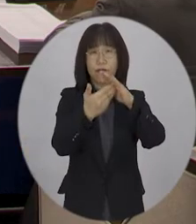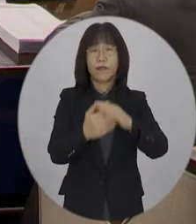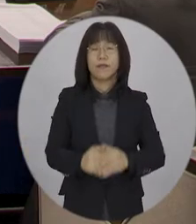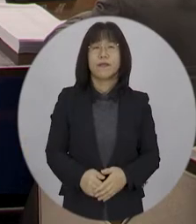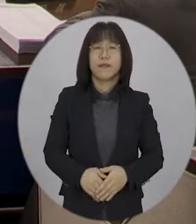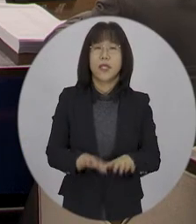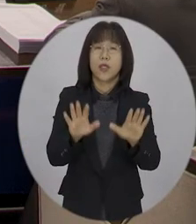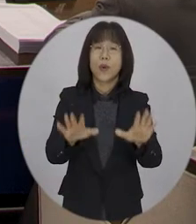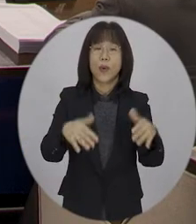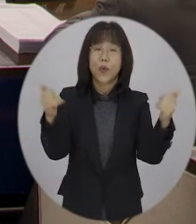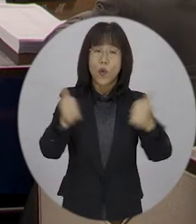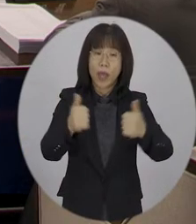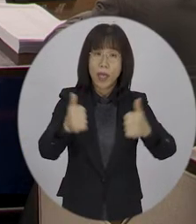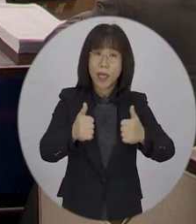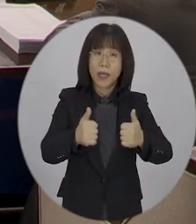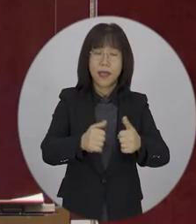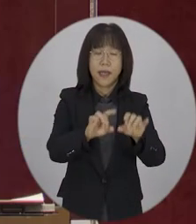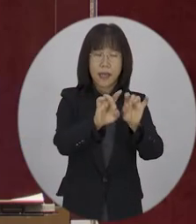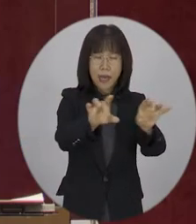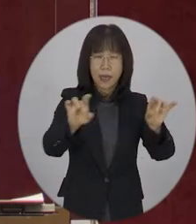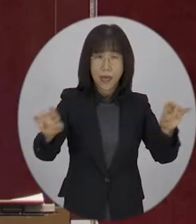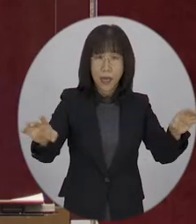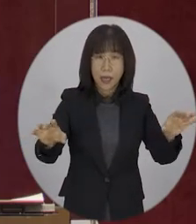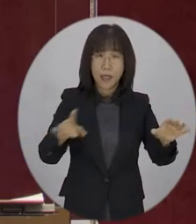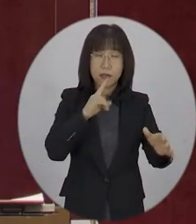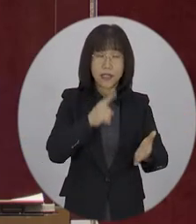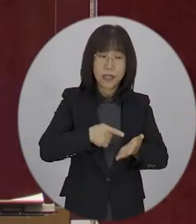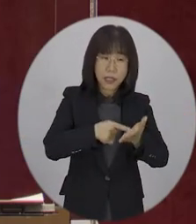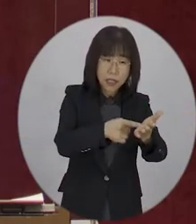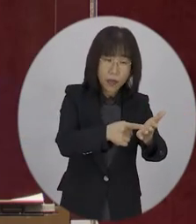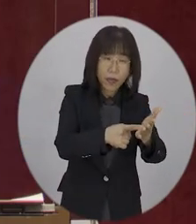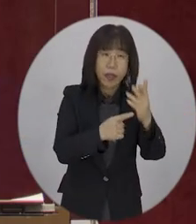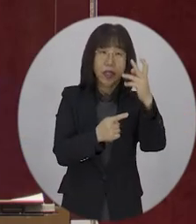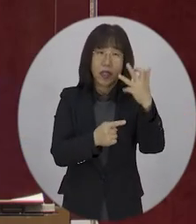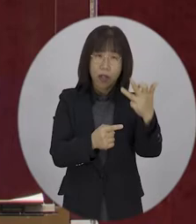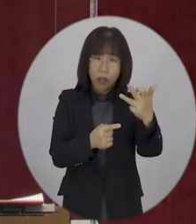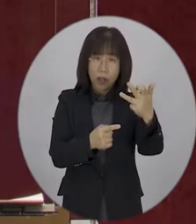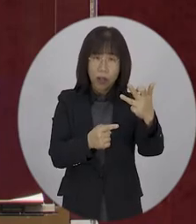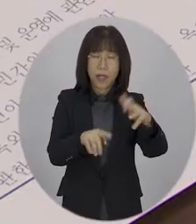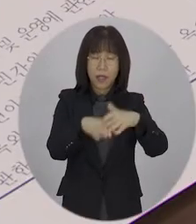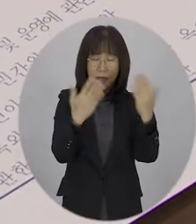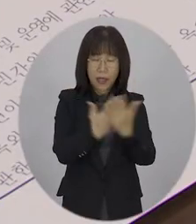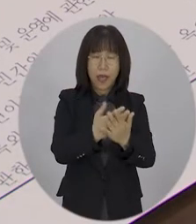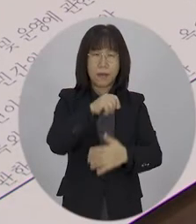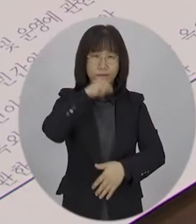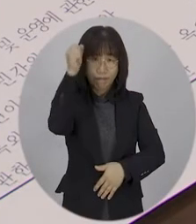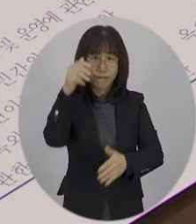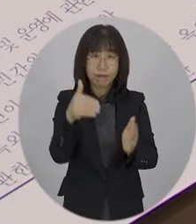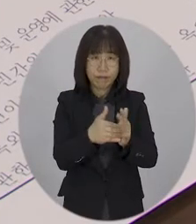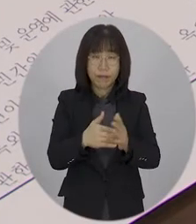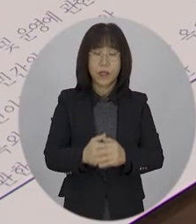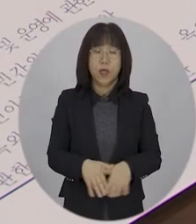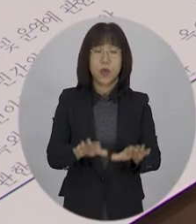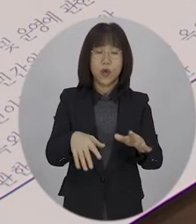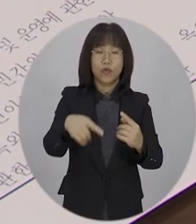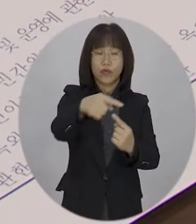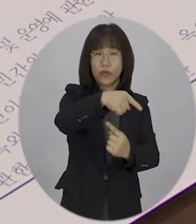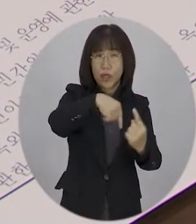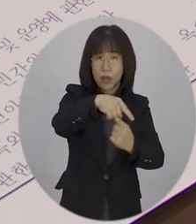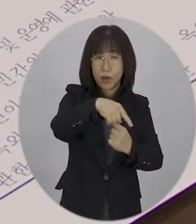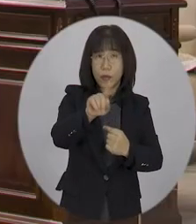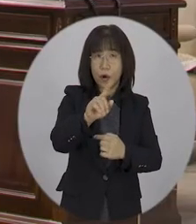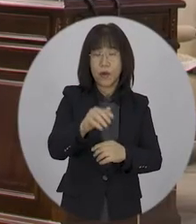이날 열린 제 2차 본회의에서 는 각 상임위원회에서 상정된 18건의 안건이 의결 됐습니다 먼저